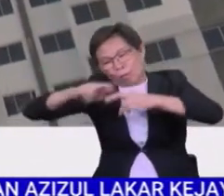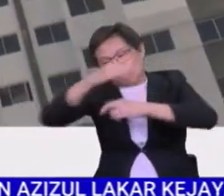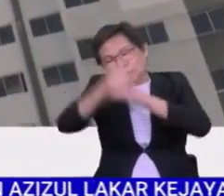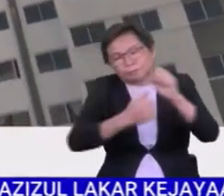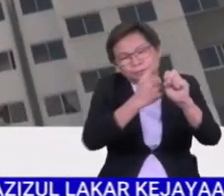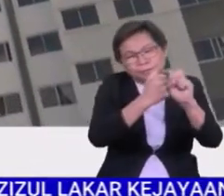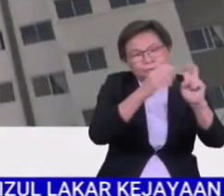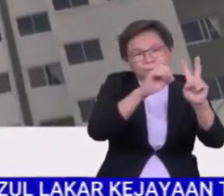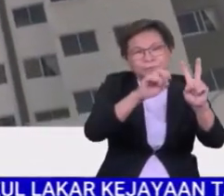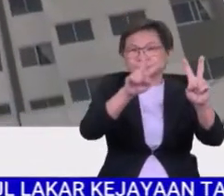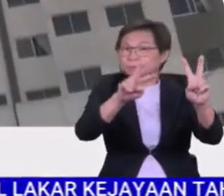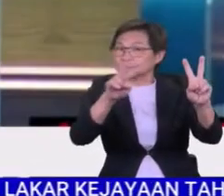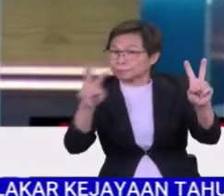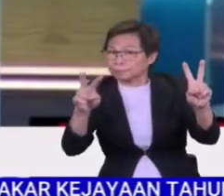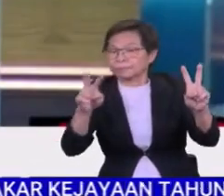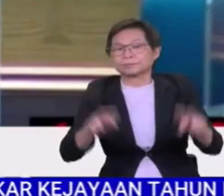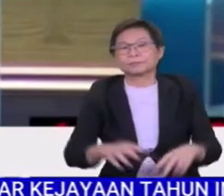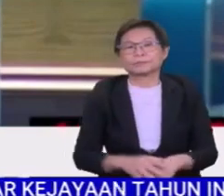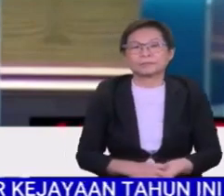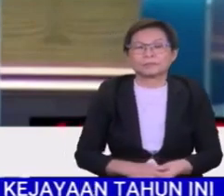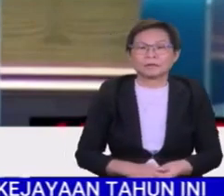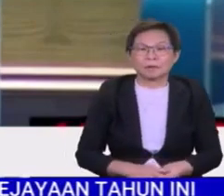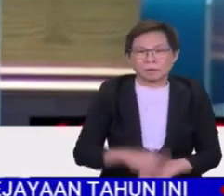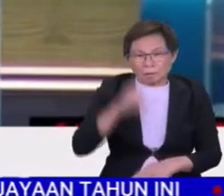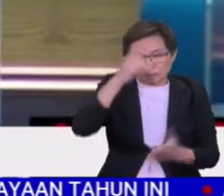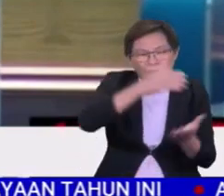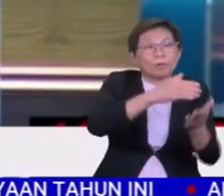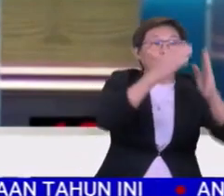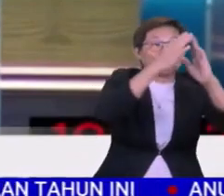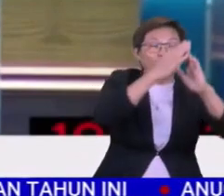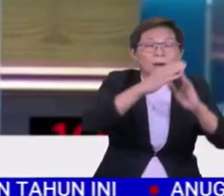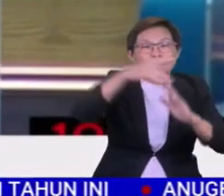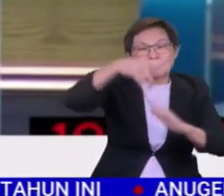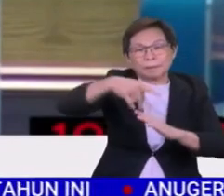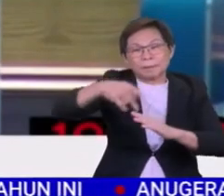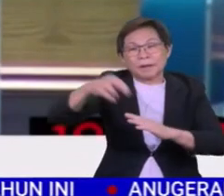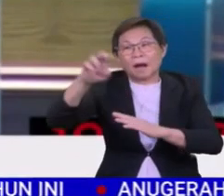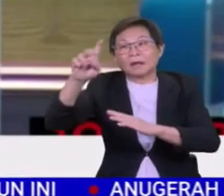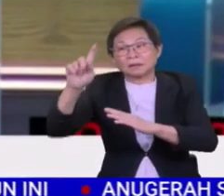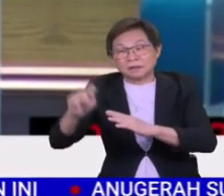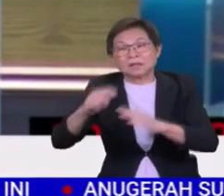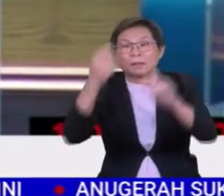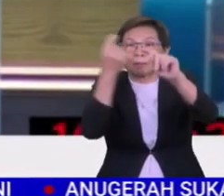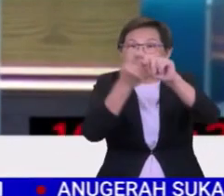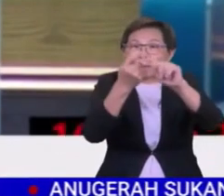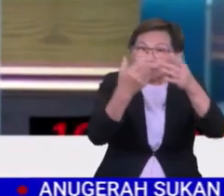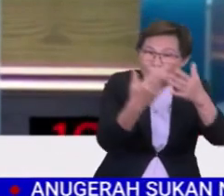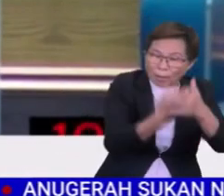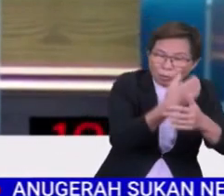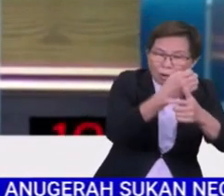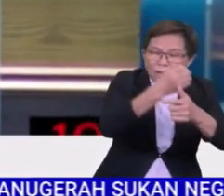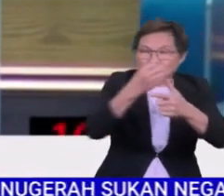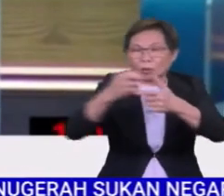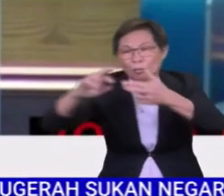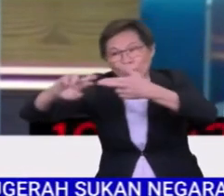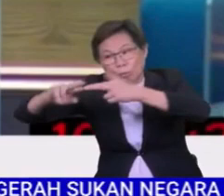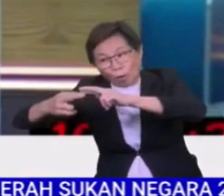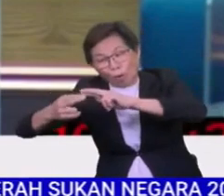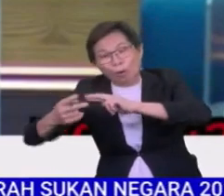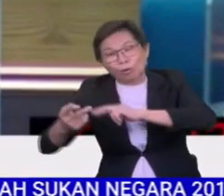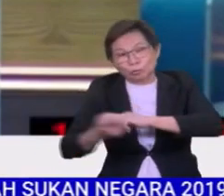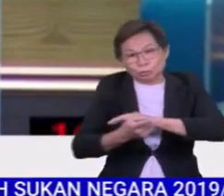Tahun 2022 bagi agihan rumah pprt Bina baru atau ee